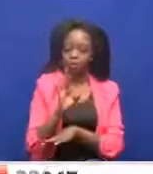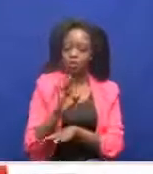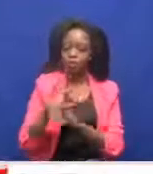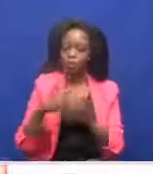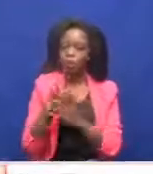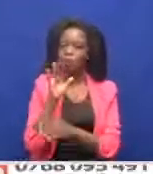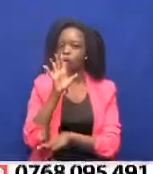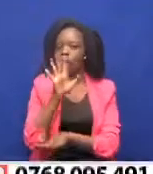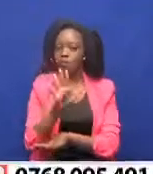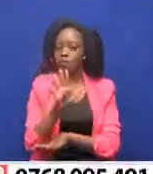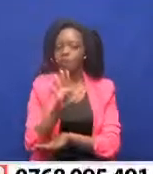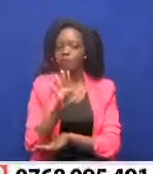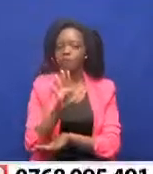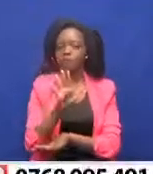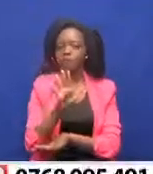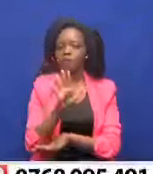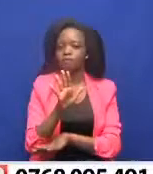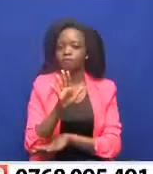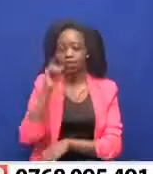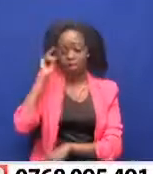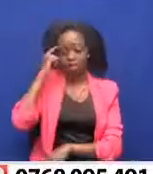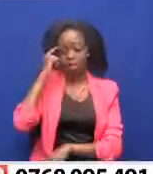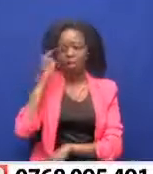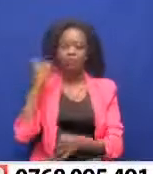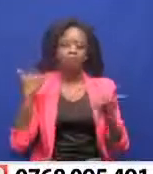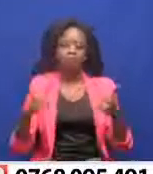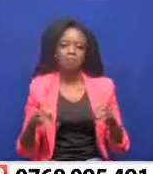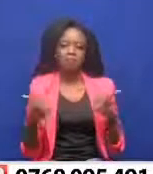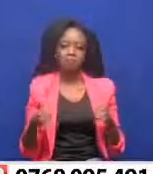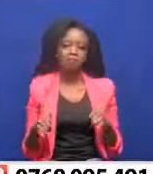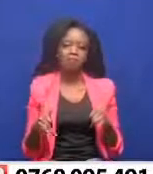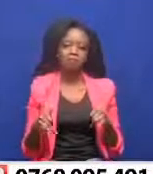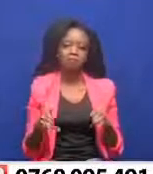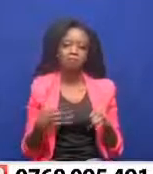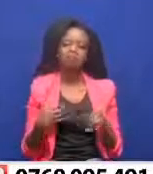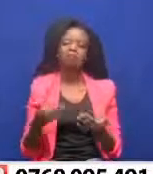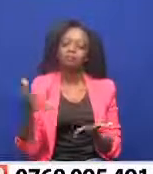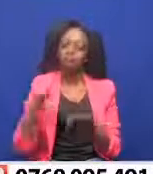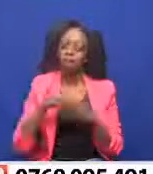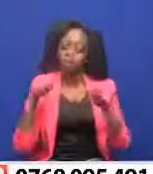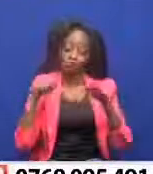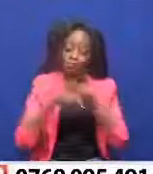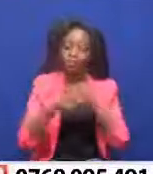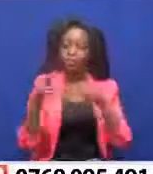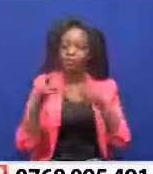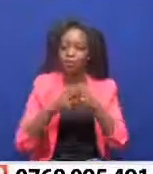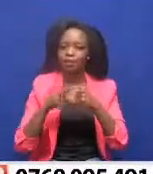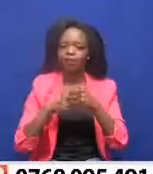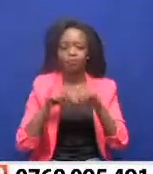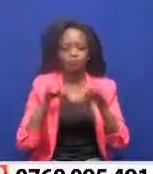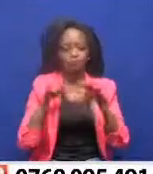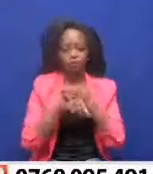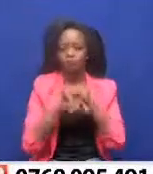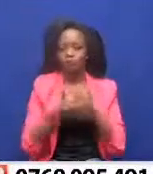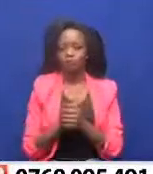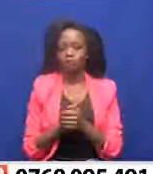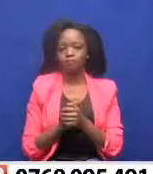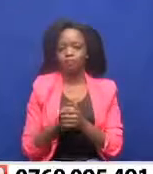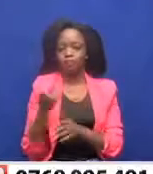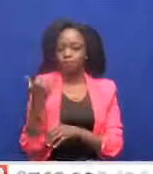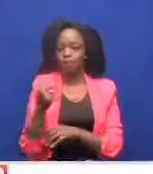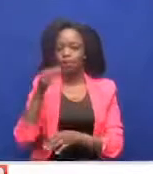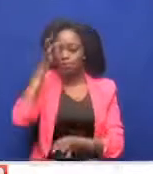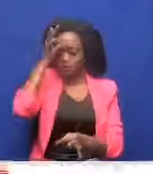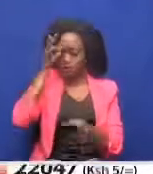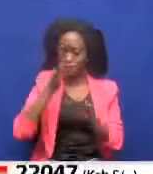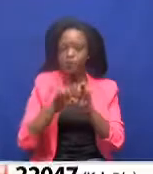5. Wakadhani mchezo, eh? Nilipiga mechi 7 mfululizo. The younger faithful seeing